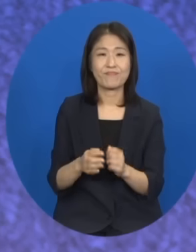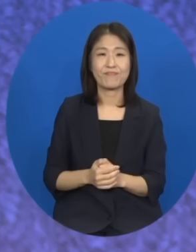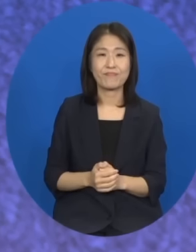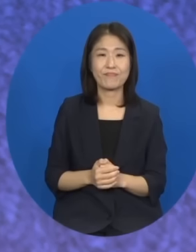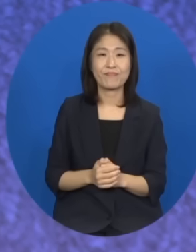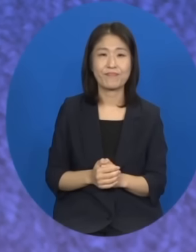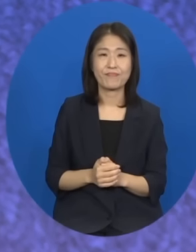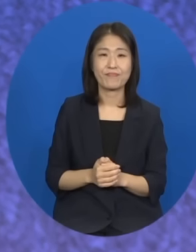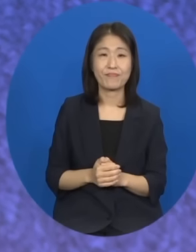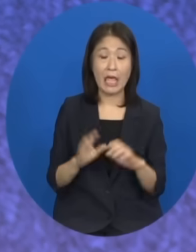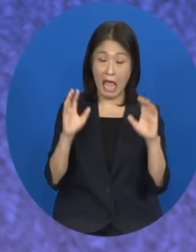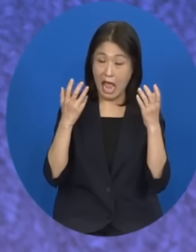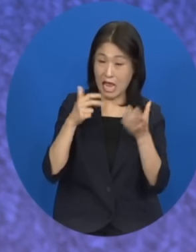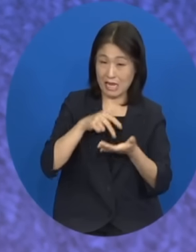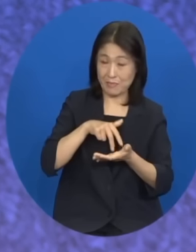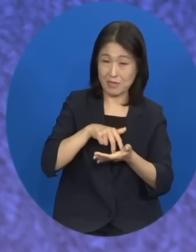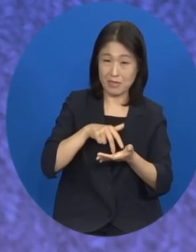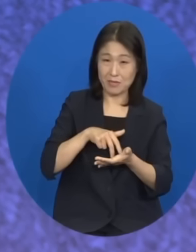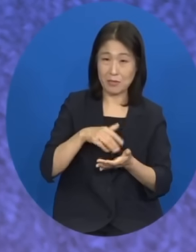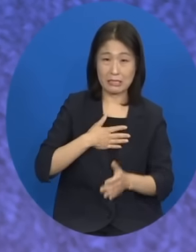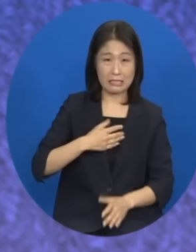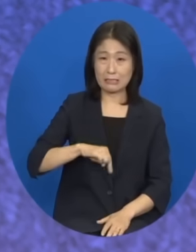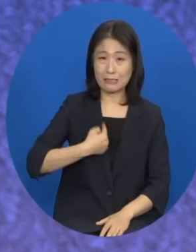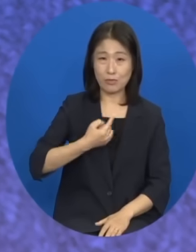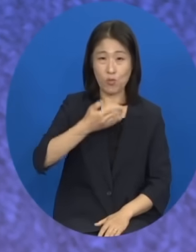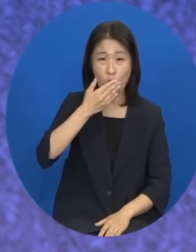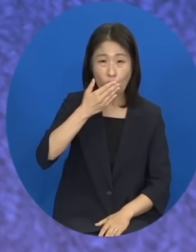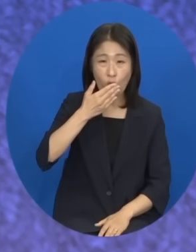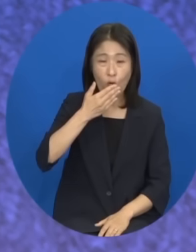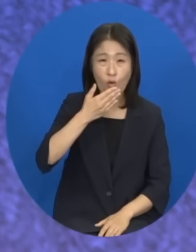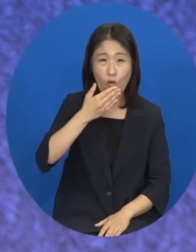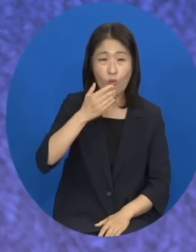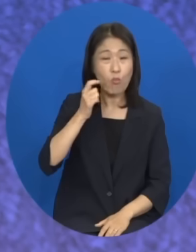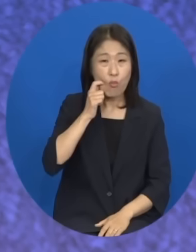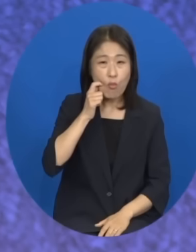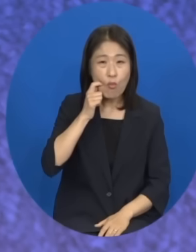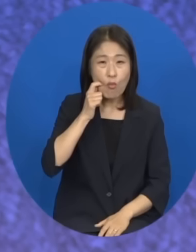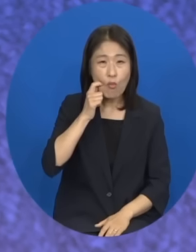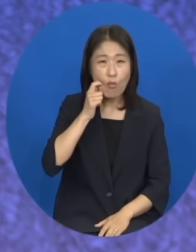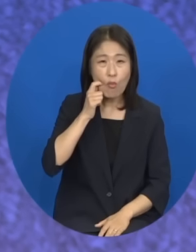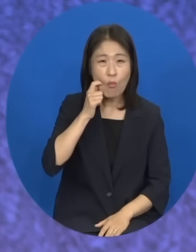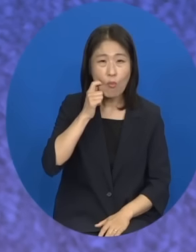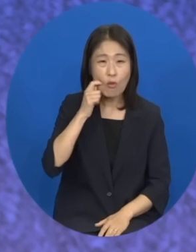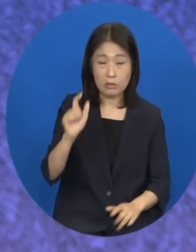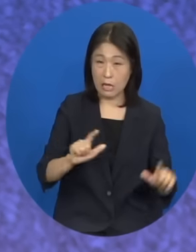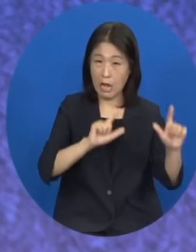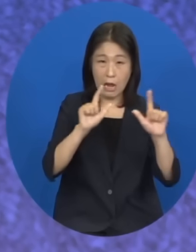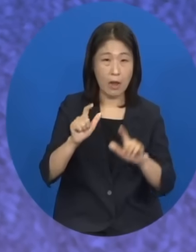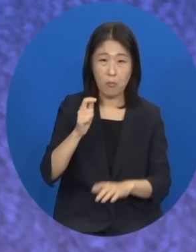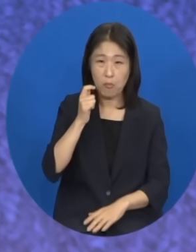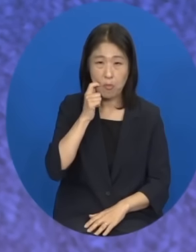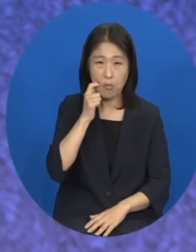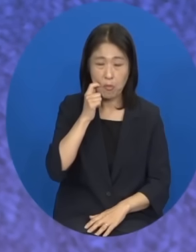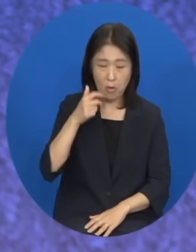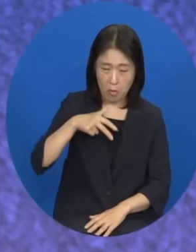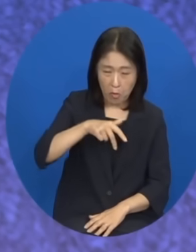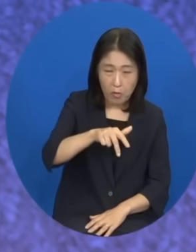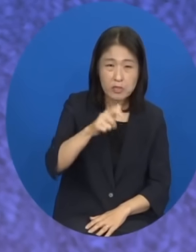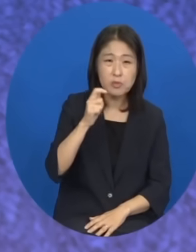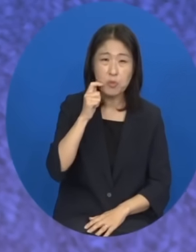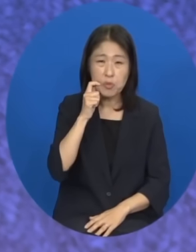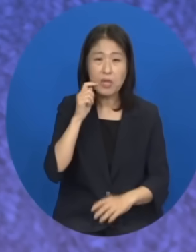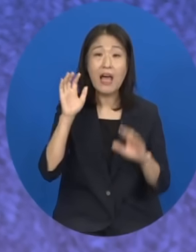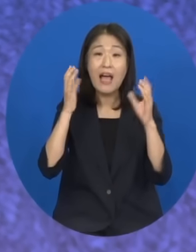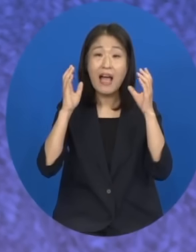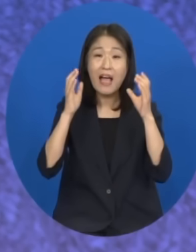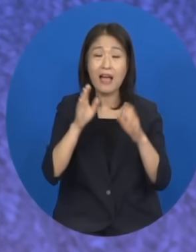이 세상에서 뭘 챙겨 먹을 수도 일을 할 수도 자기 발로 이렇게 걸어갈 수도 없는